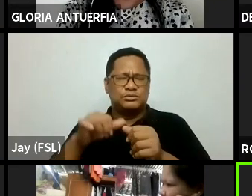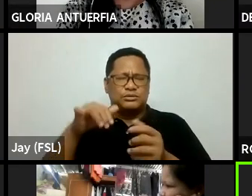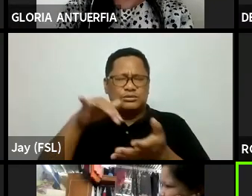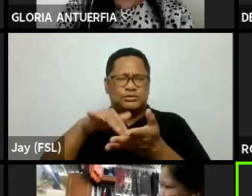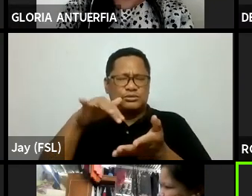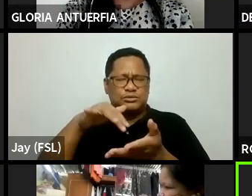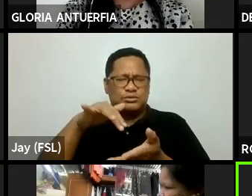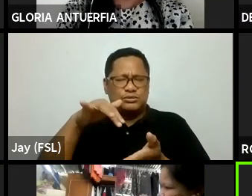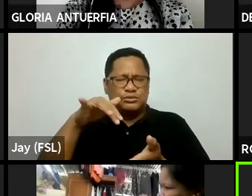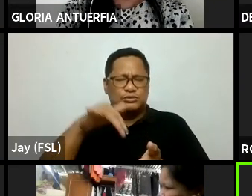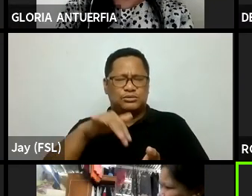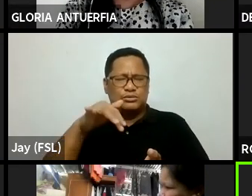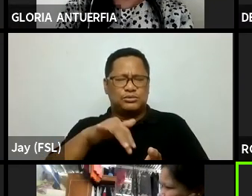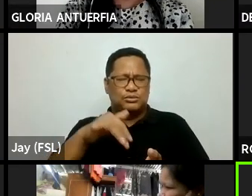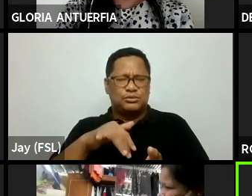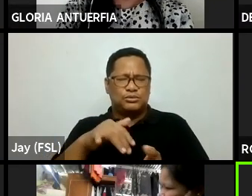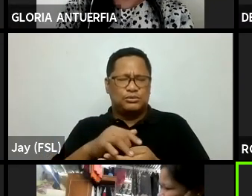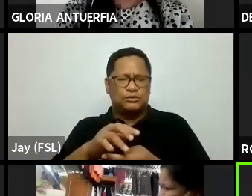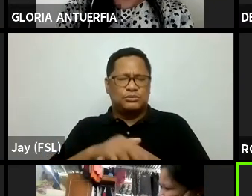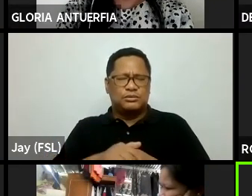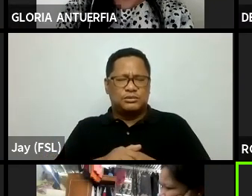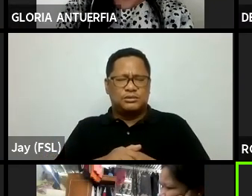Negosyo pa rin po yung pinakamaganda talagang